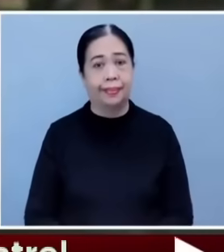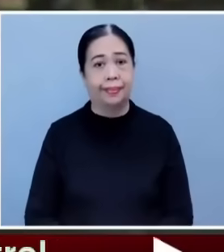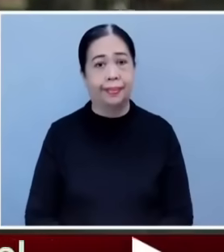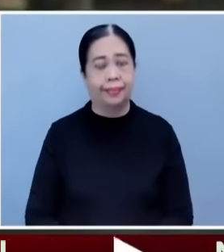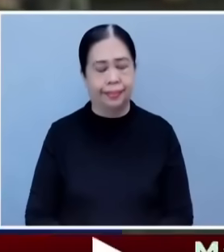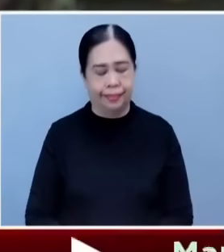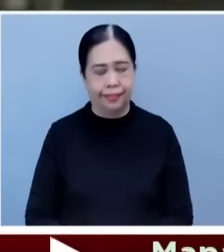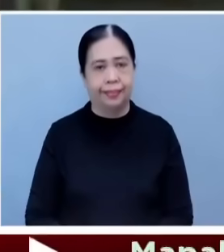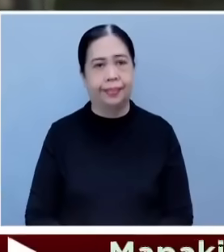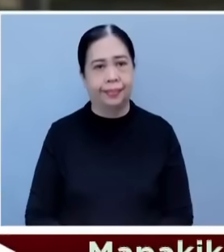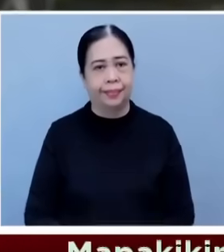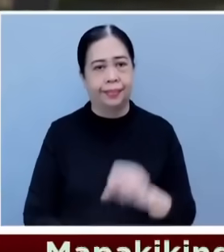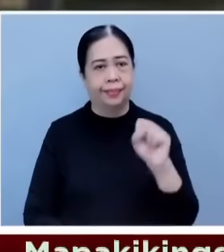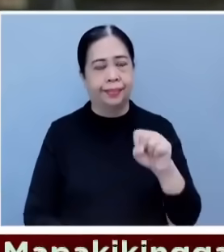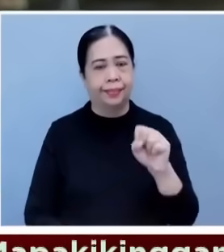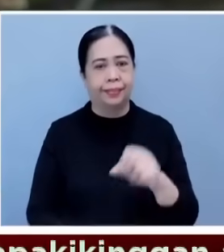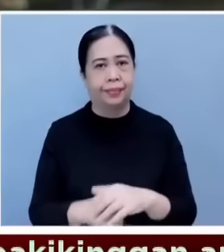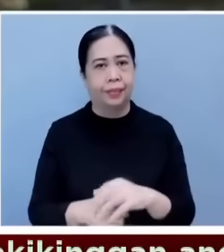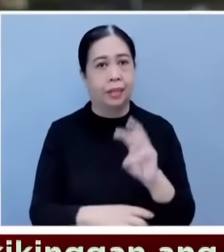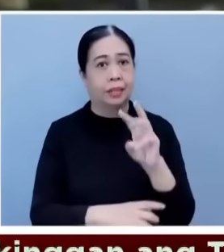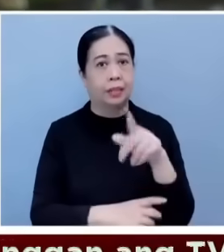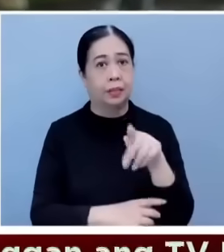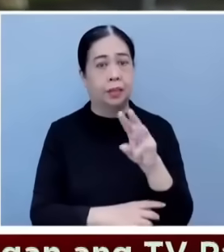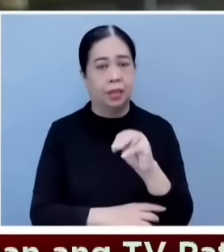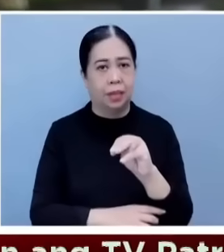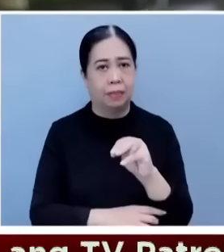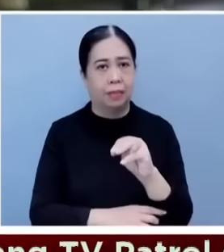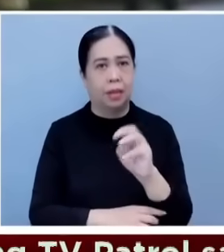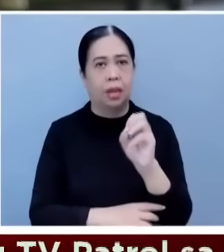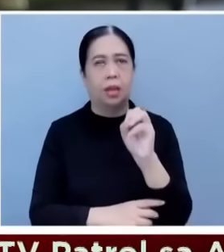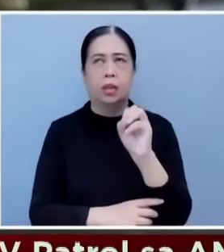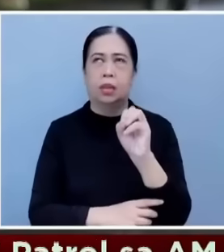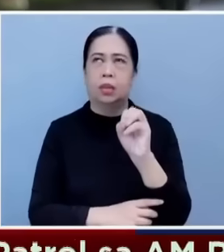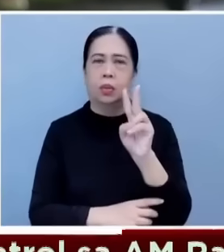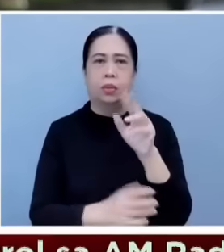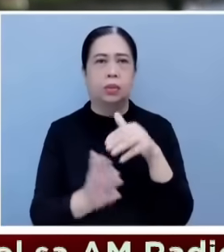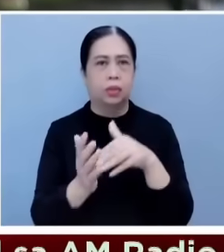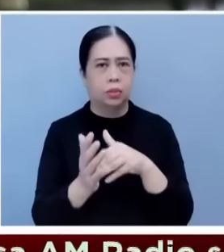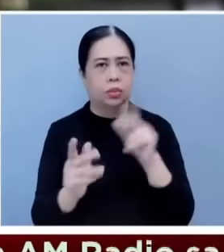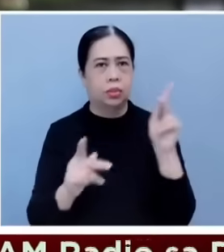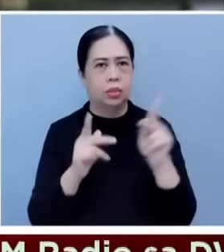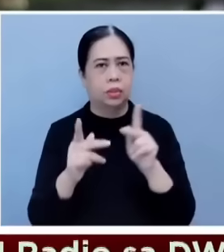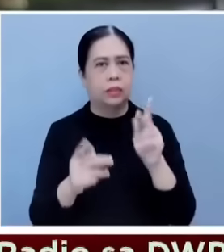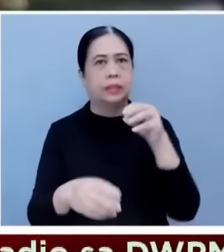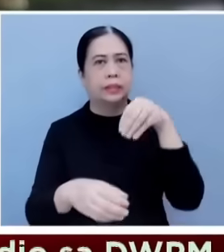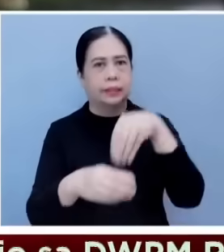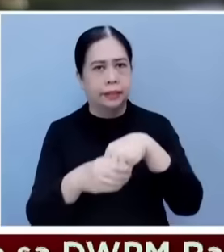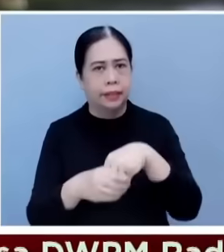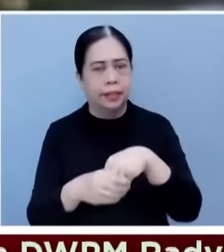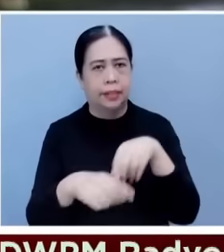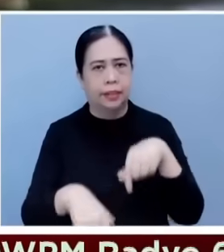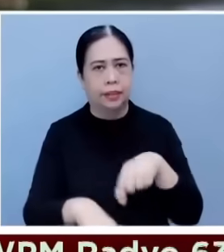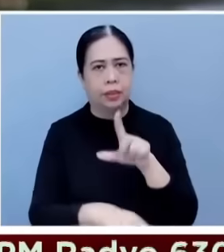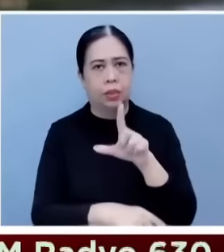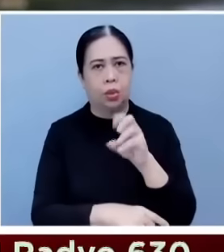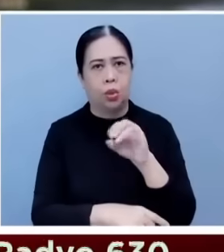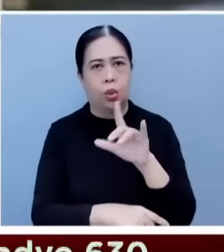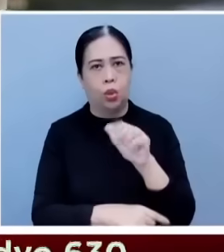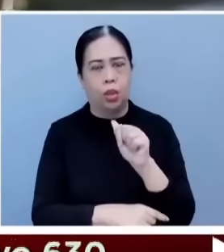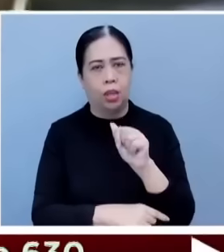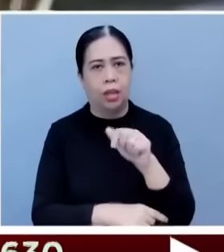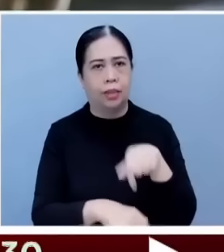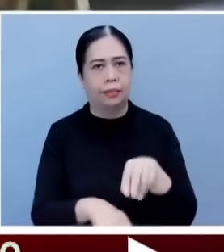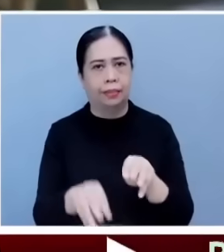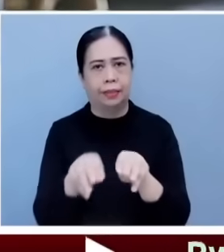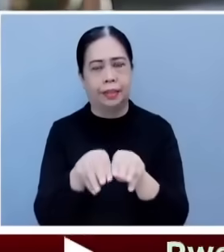Oo kabayan, as of 6 p.m. ay 12,000 ang mga tao sa loob ng Loyola Memorial Park dito sa Marikina